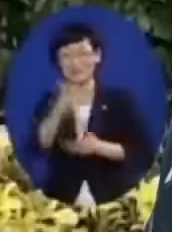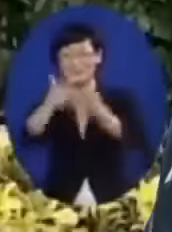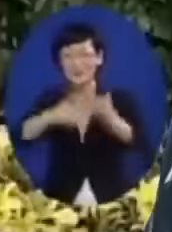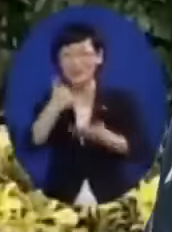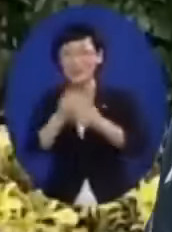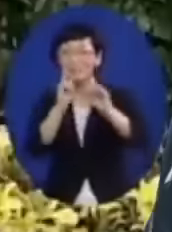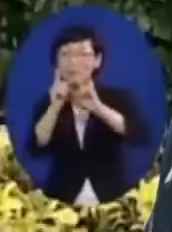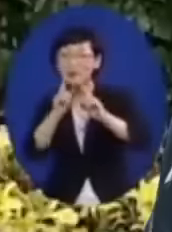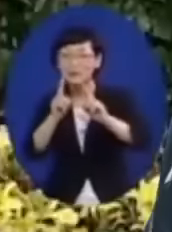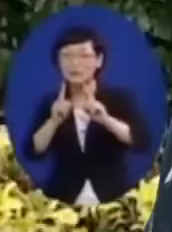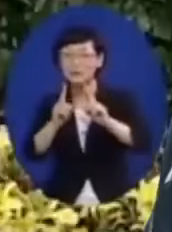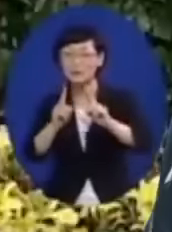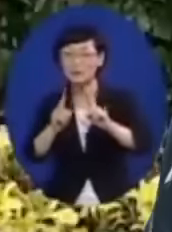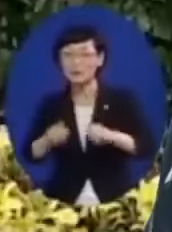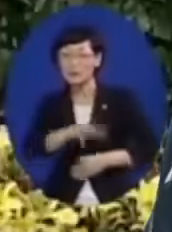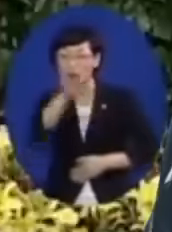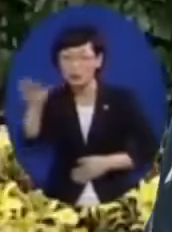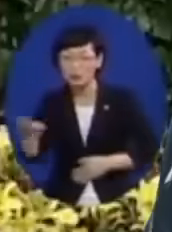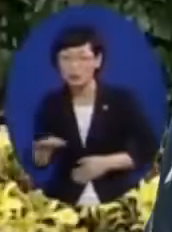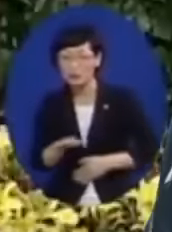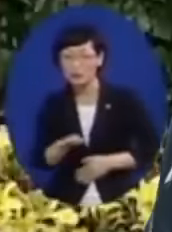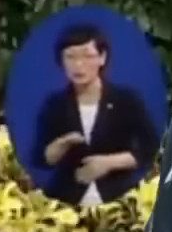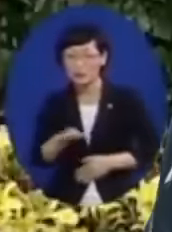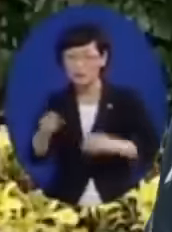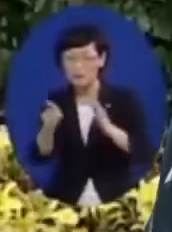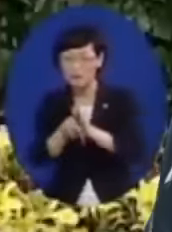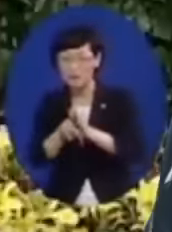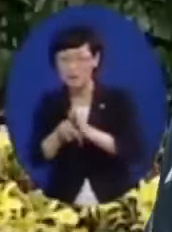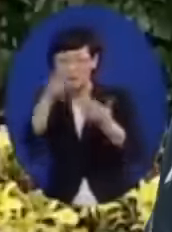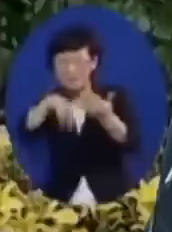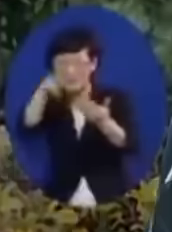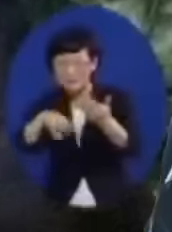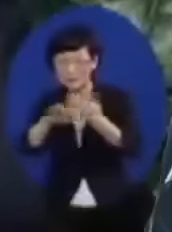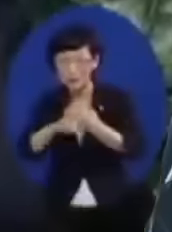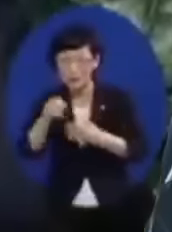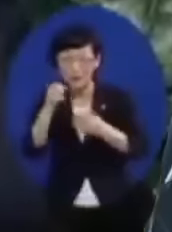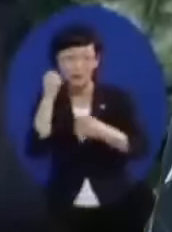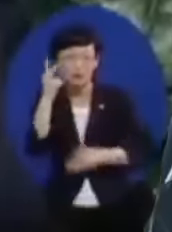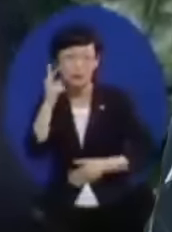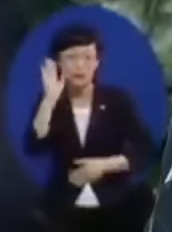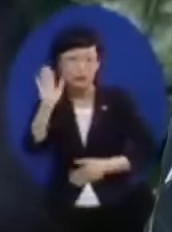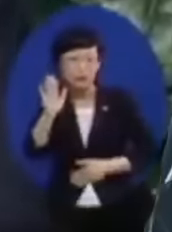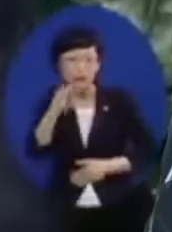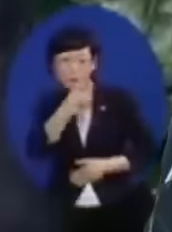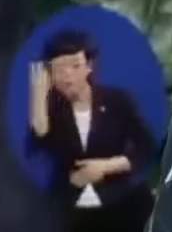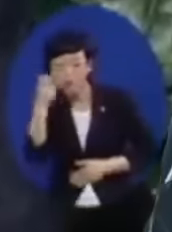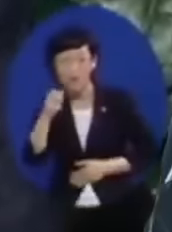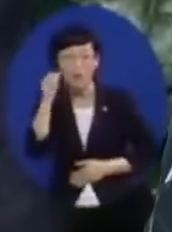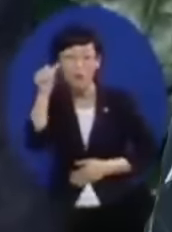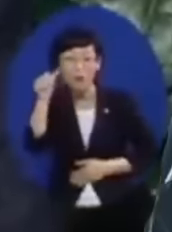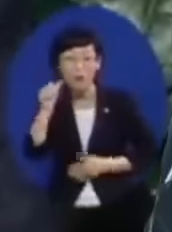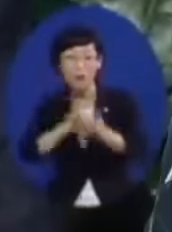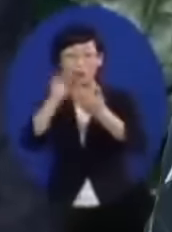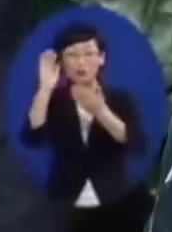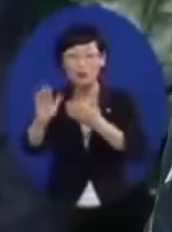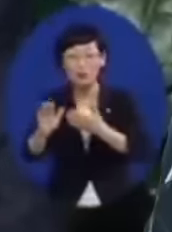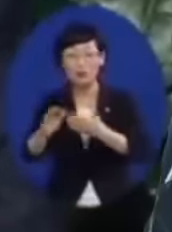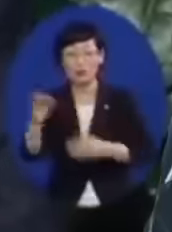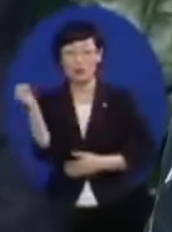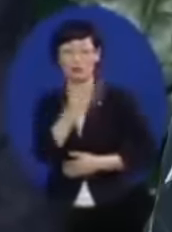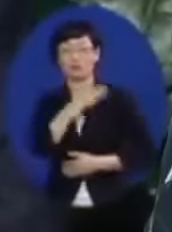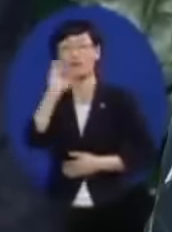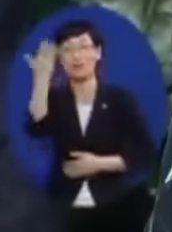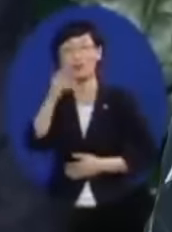하나님 말씀을 매일같이 읽는 사람은 두 달이면 아주 지혜로워지고 다섯 달이면 부자가